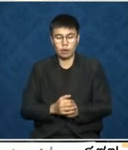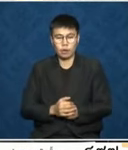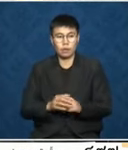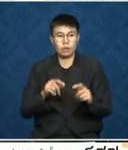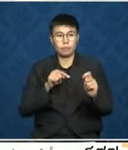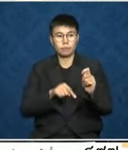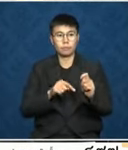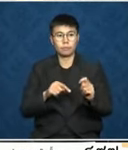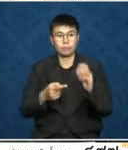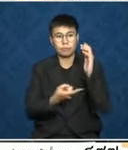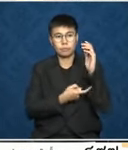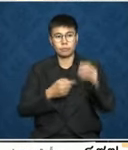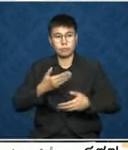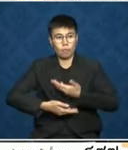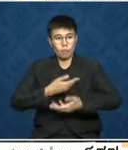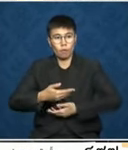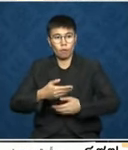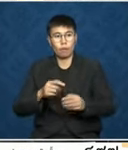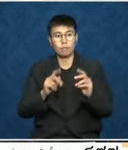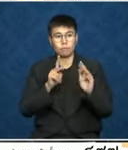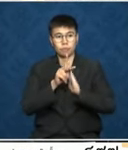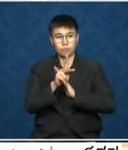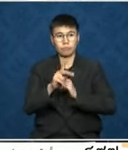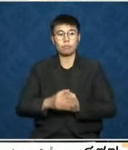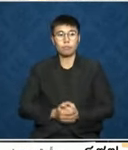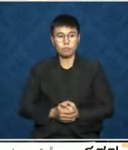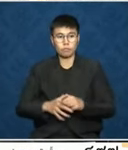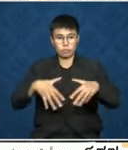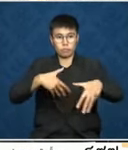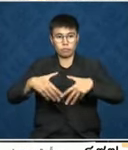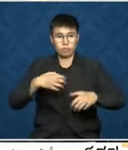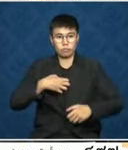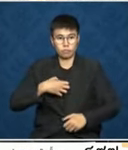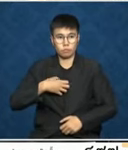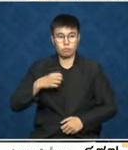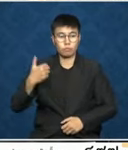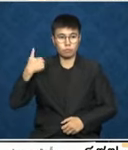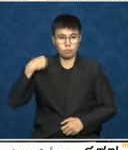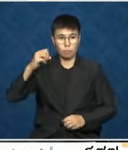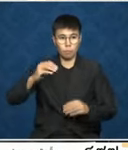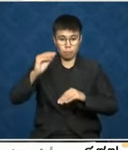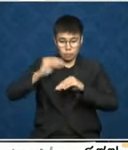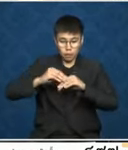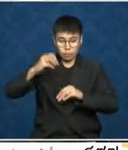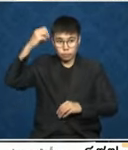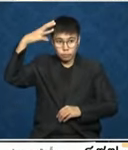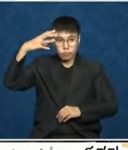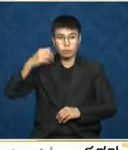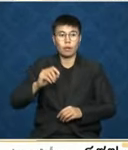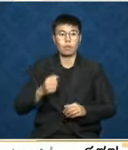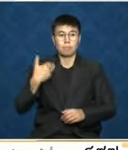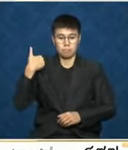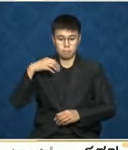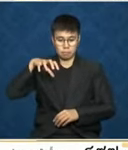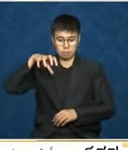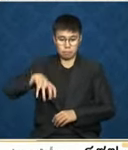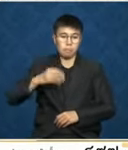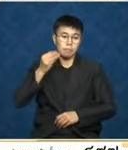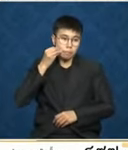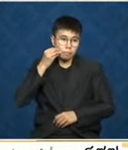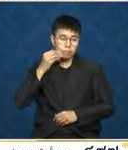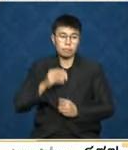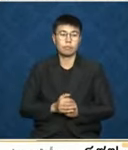ยางตลาดจังหวัดกาฬสินธุ์ชาวบ้านต้องการขยายเขตไฟฟ้าเช่นกันครับเพื่อที่อยู่อาศัยข้อที่